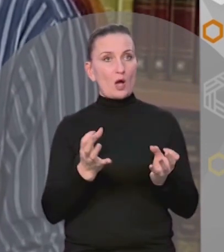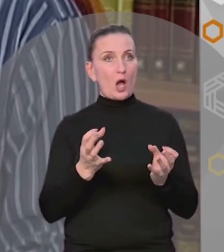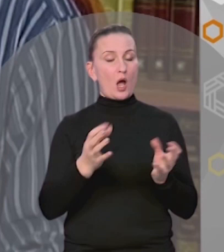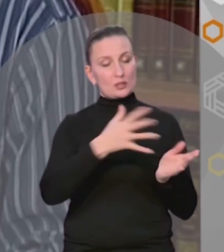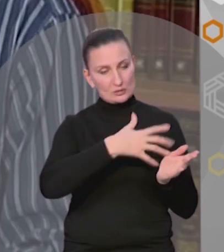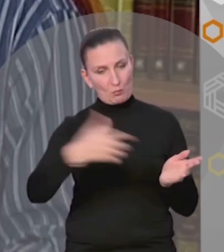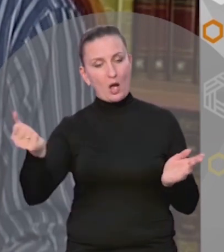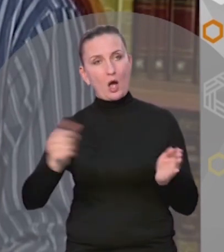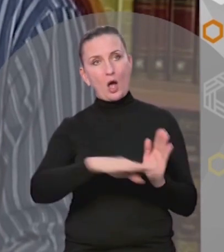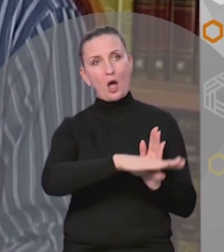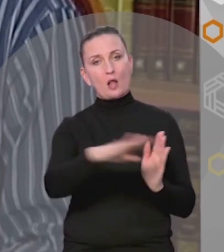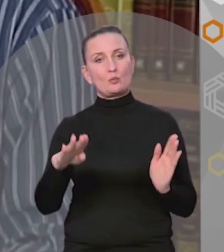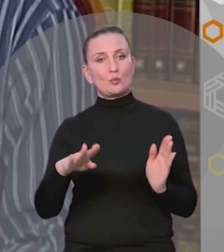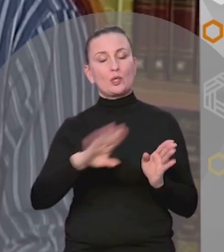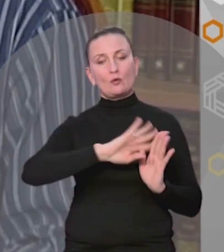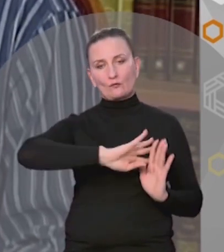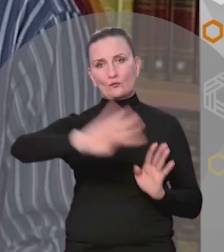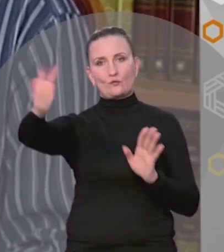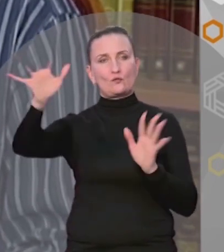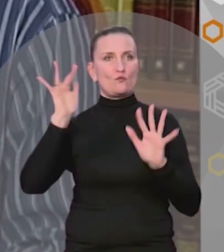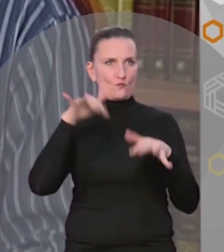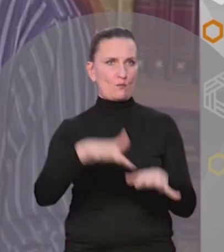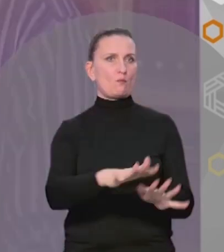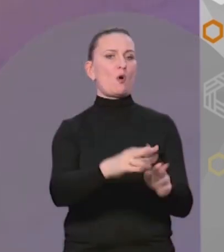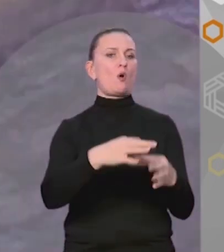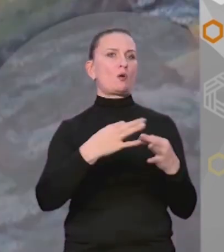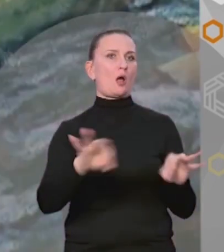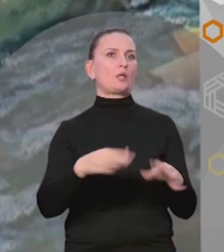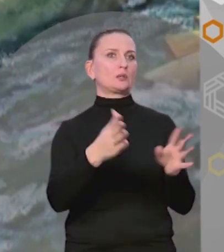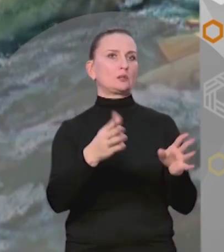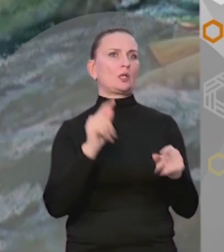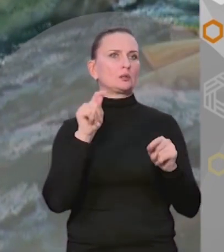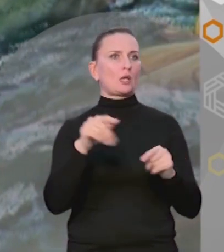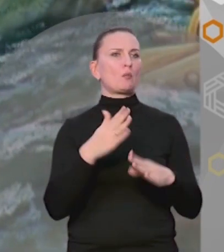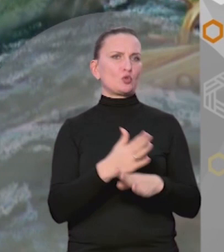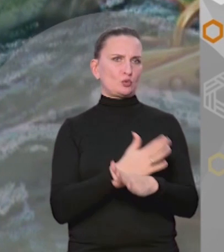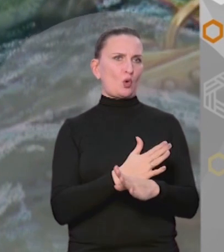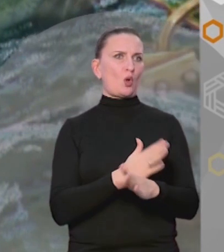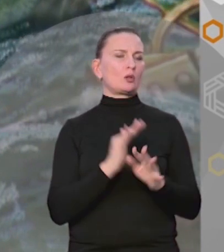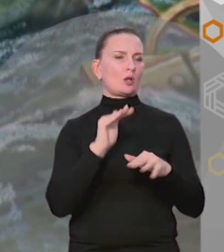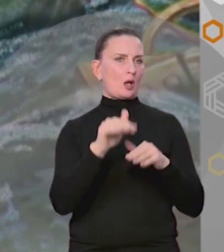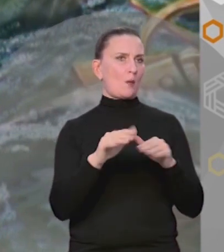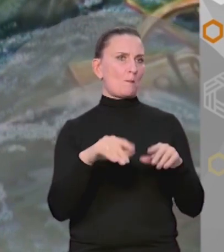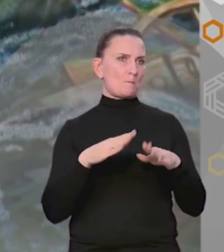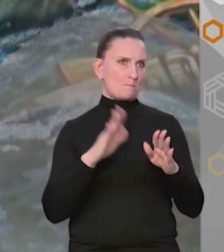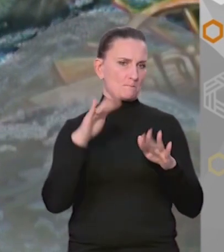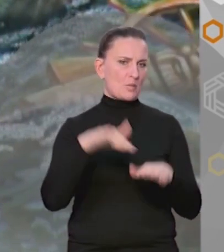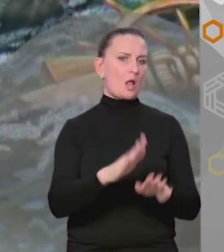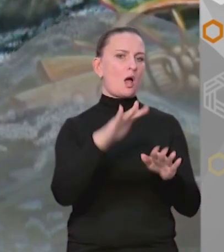с палубы и унесло в открытое море. Там он долго плавал, и